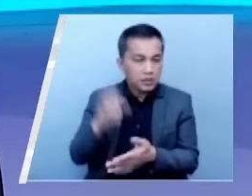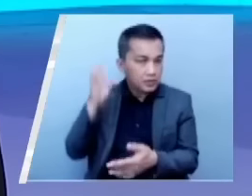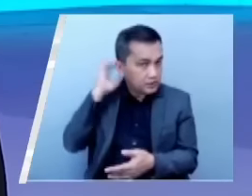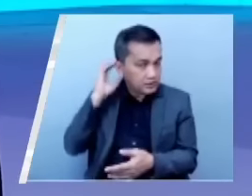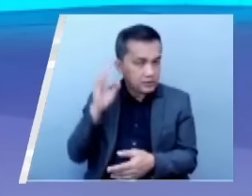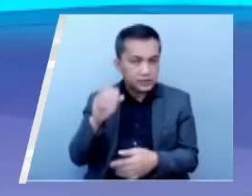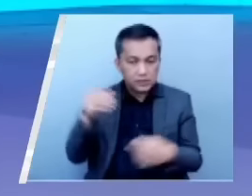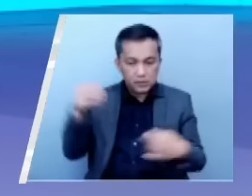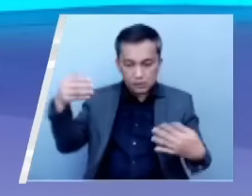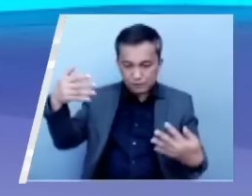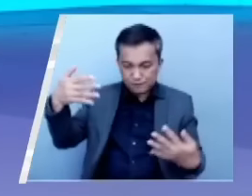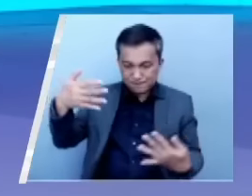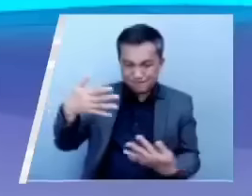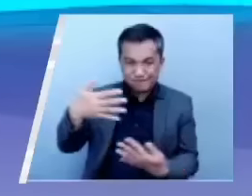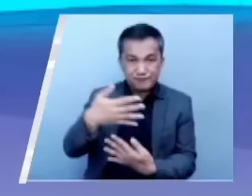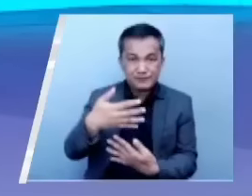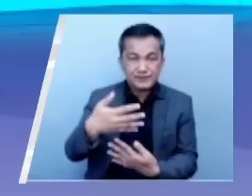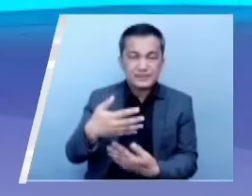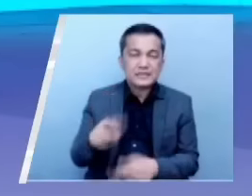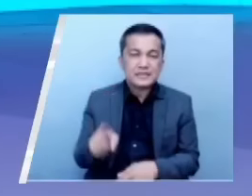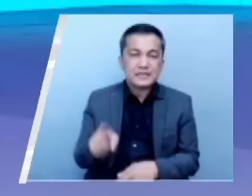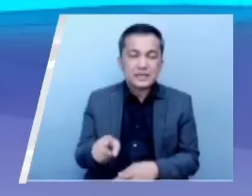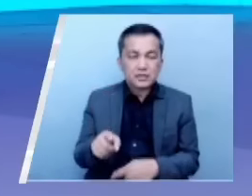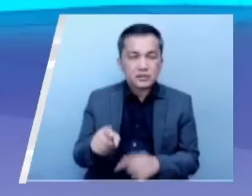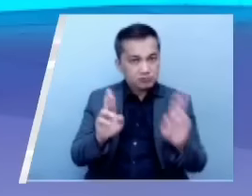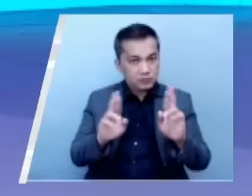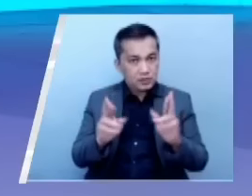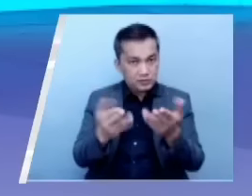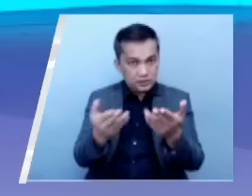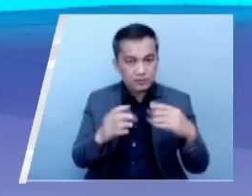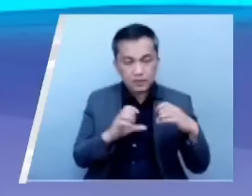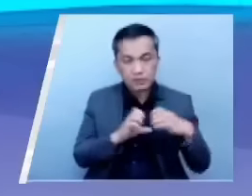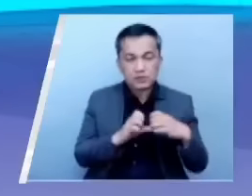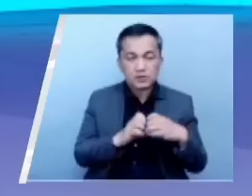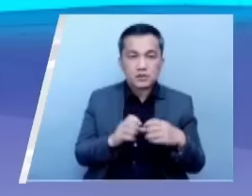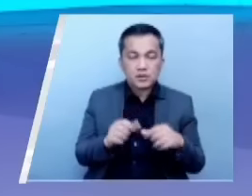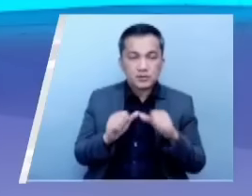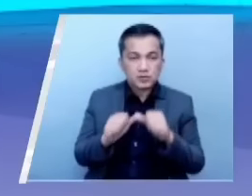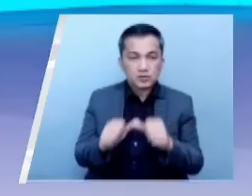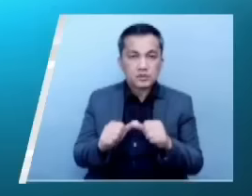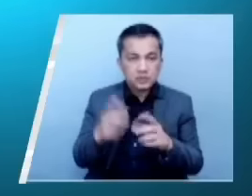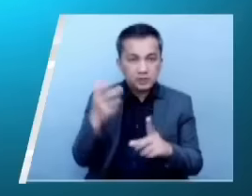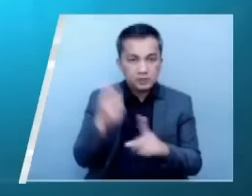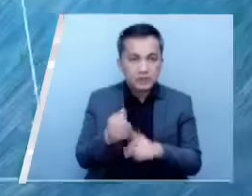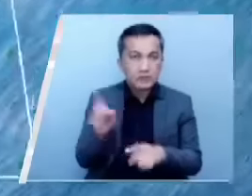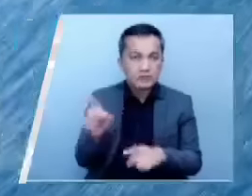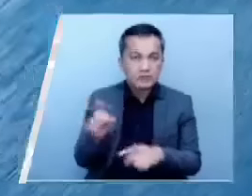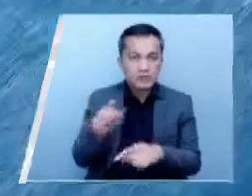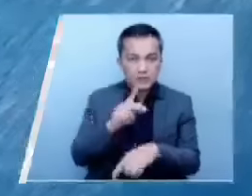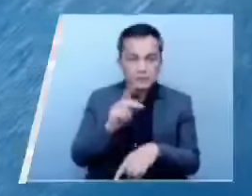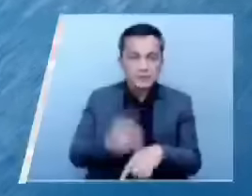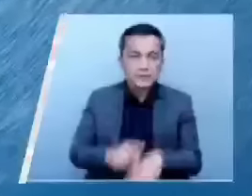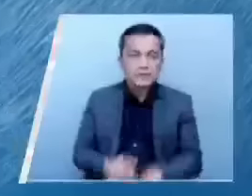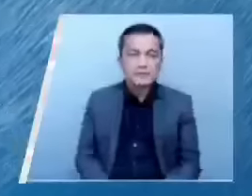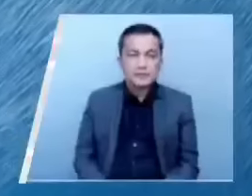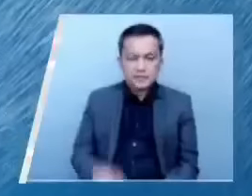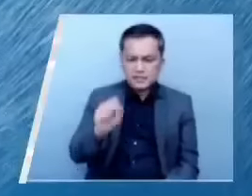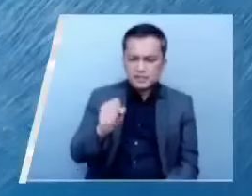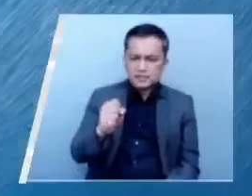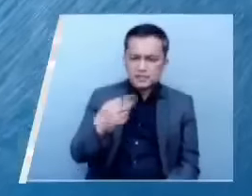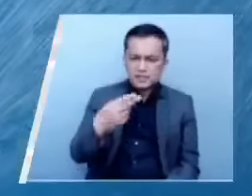line. Maging alerto po mga kapuso dahil magpapatuloy po ang epekto niyan sa bansa. Ang shear line ay bahagi kung